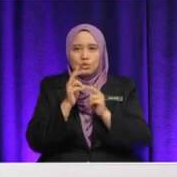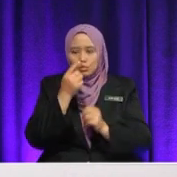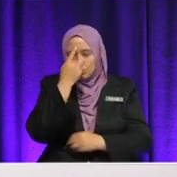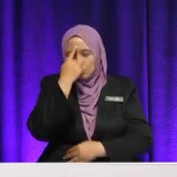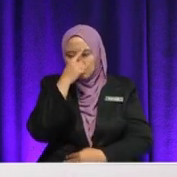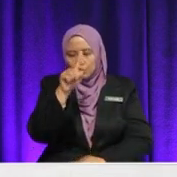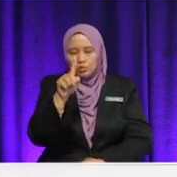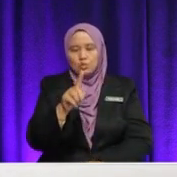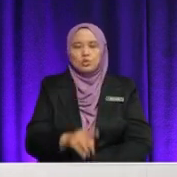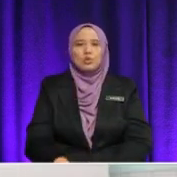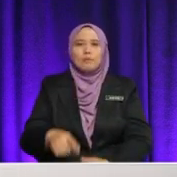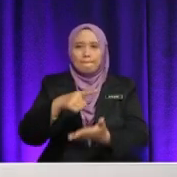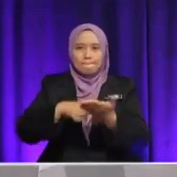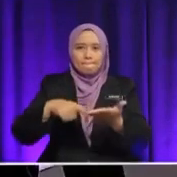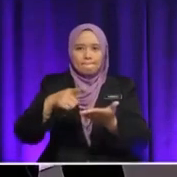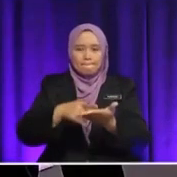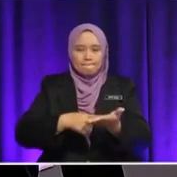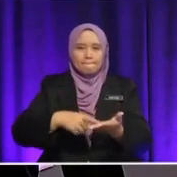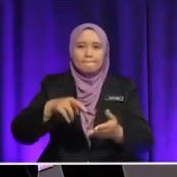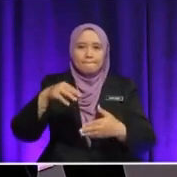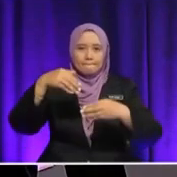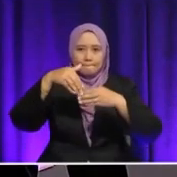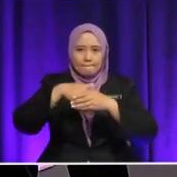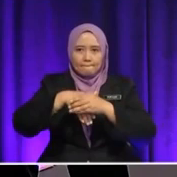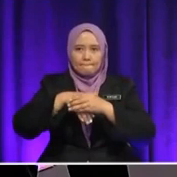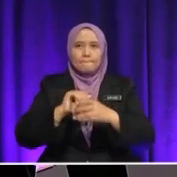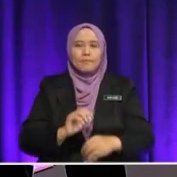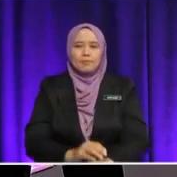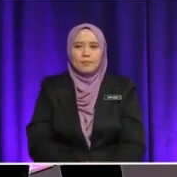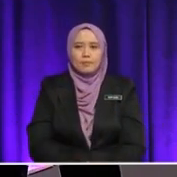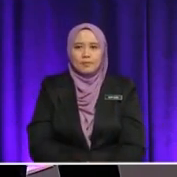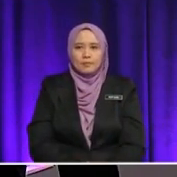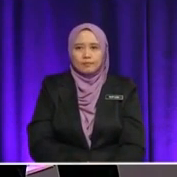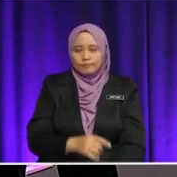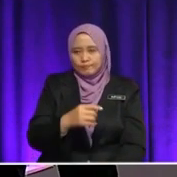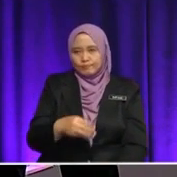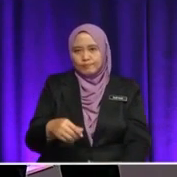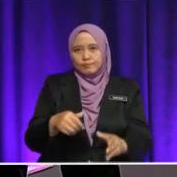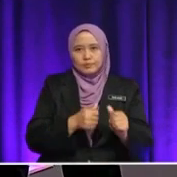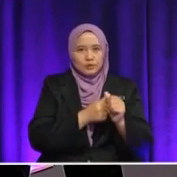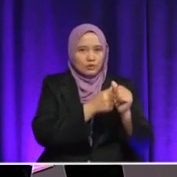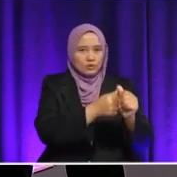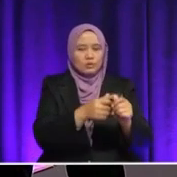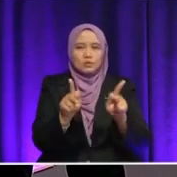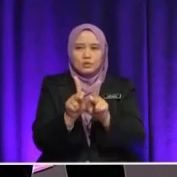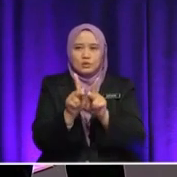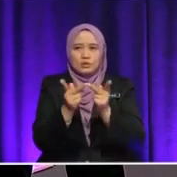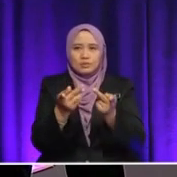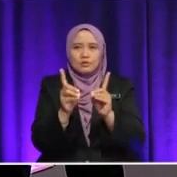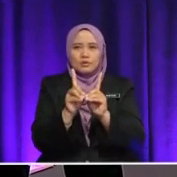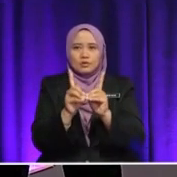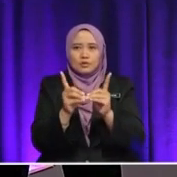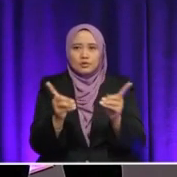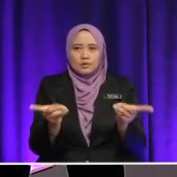wakil rakyat yang bohong main oke strusnya yang menurut kamus dewan edisi ke-4 aku itu Vina